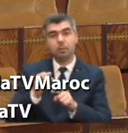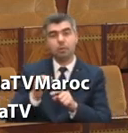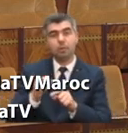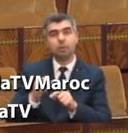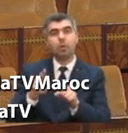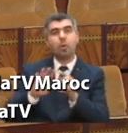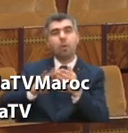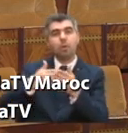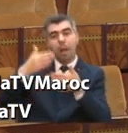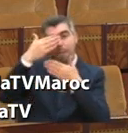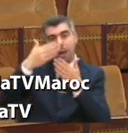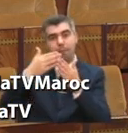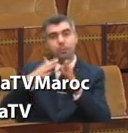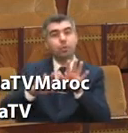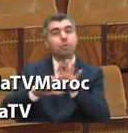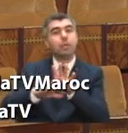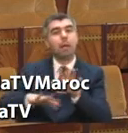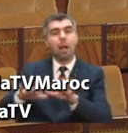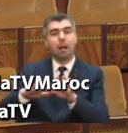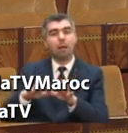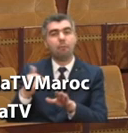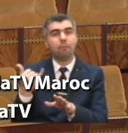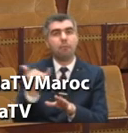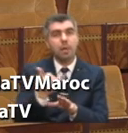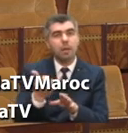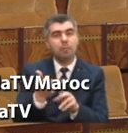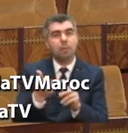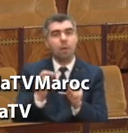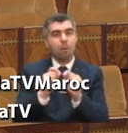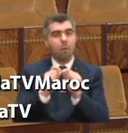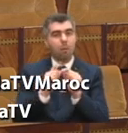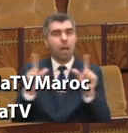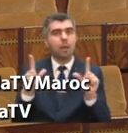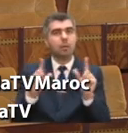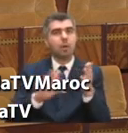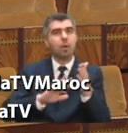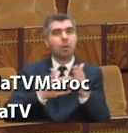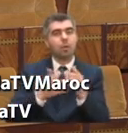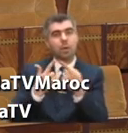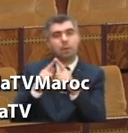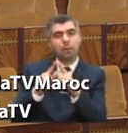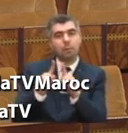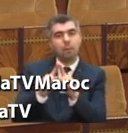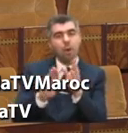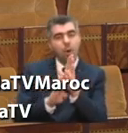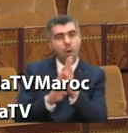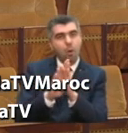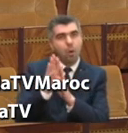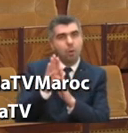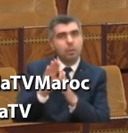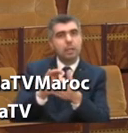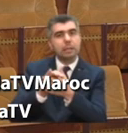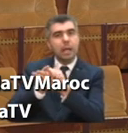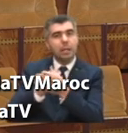ذات مقومات أكثر إنسانية وعدالة وواقعية، أساسها تعاقد اجتماعي جديد وحقوق الإنسان